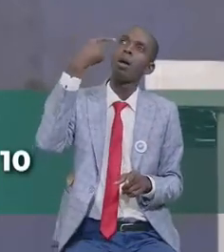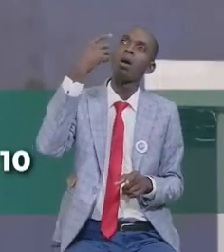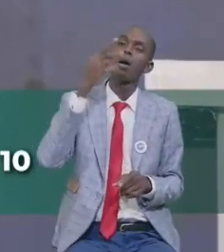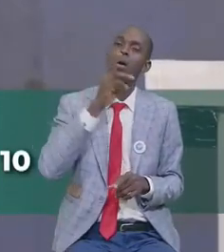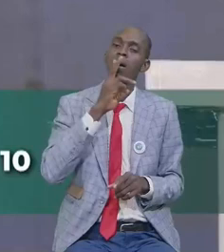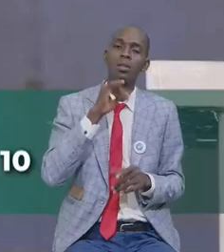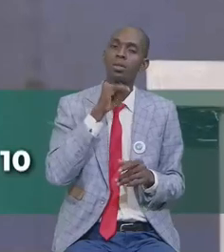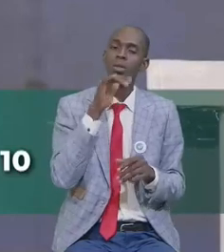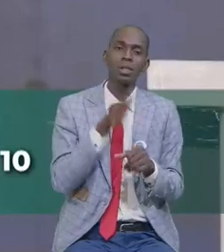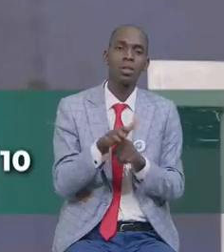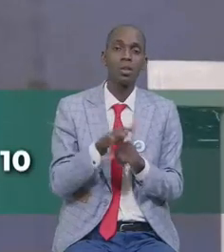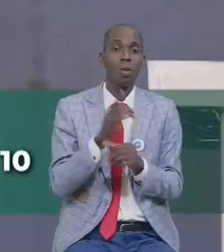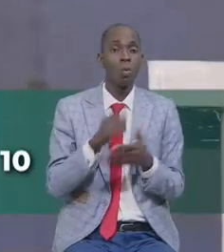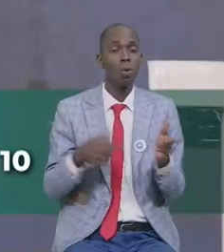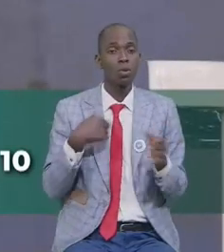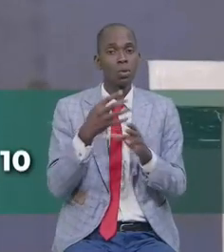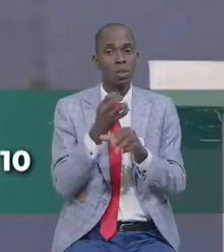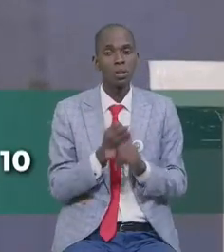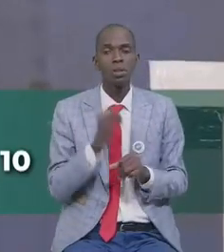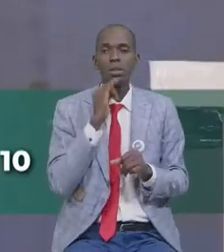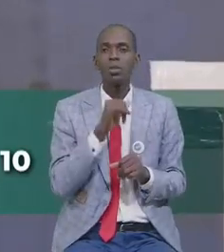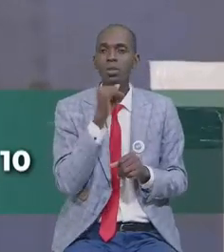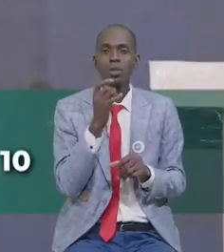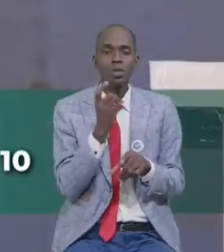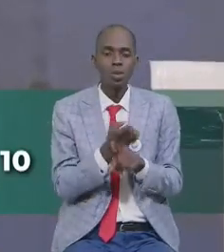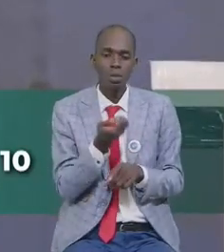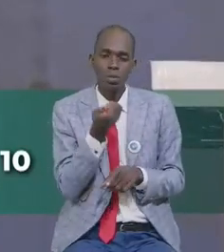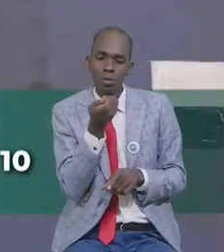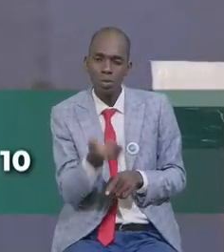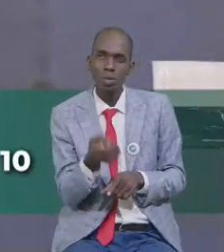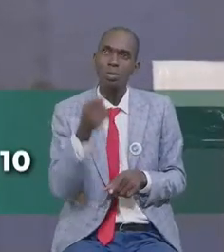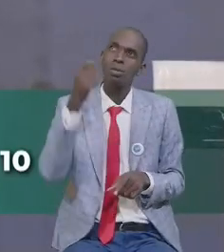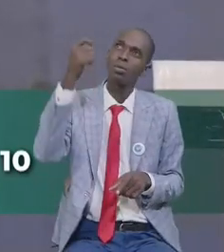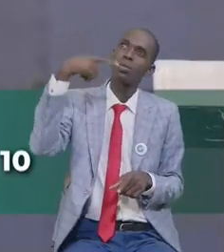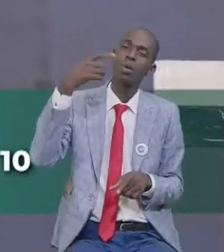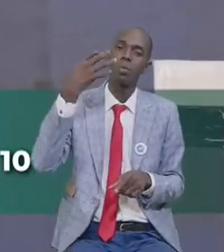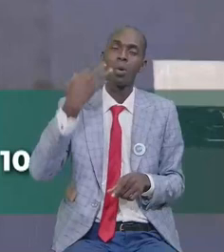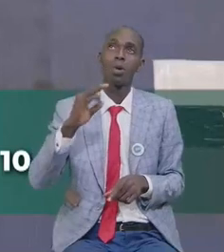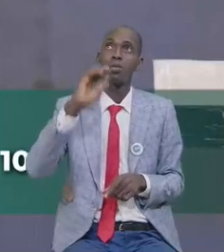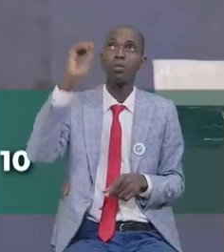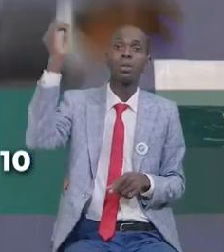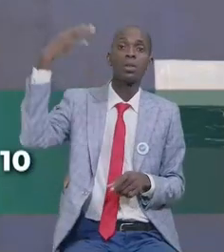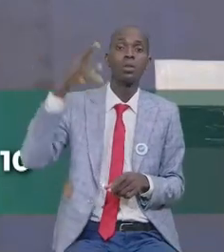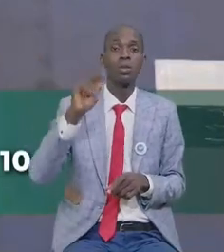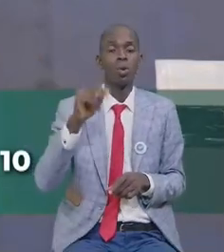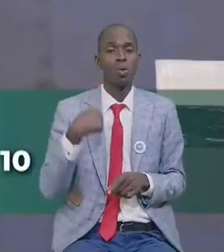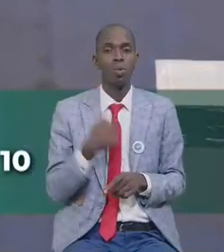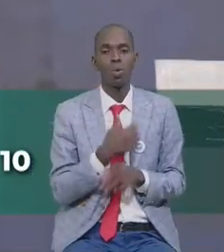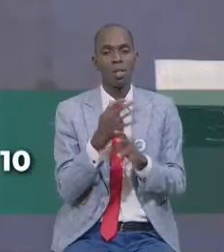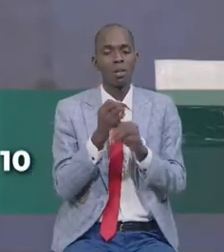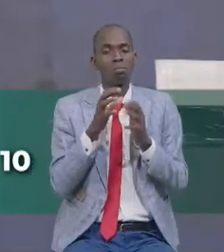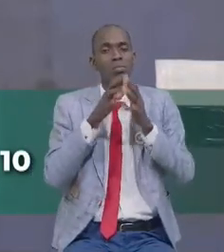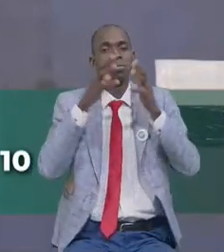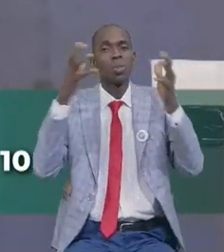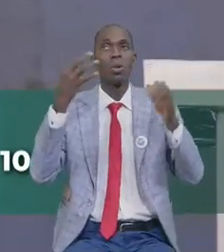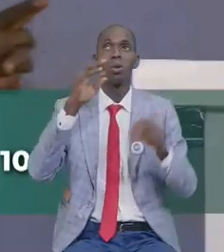nous recevons, ce n'est pas une goutte, ce n'est pas une trace de goutte. Nous recevons l'abondance de la